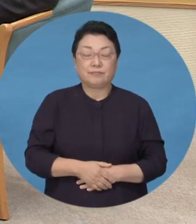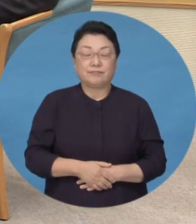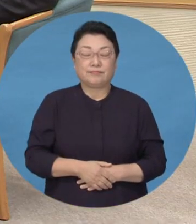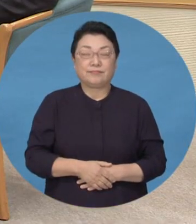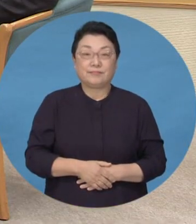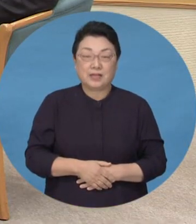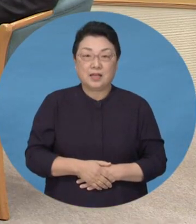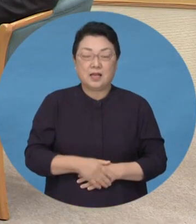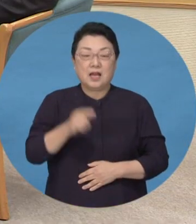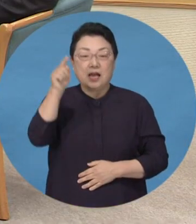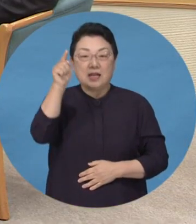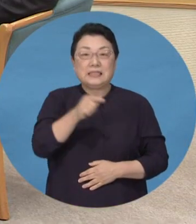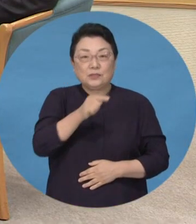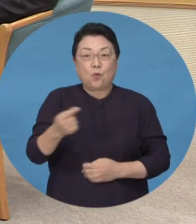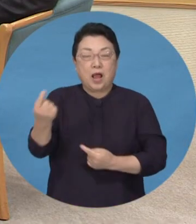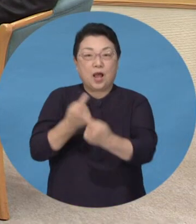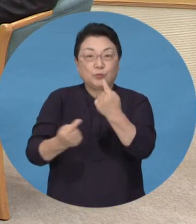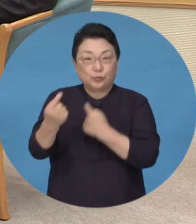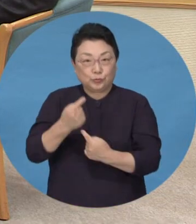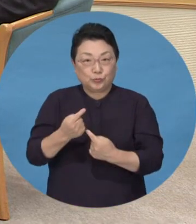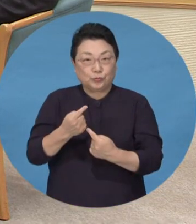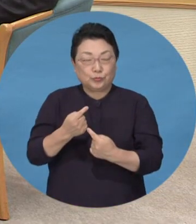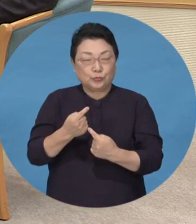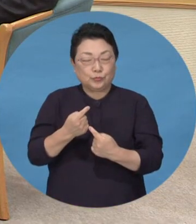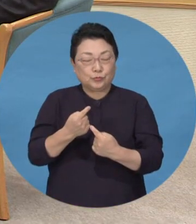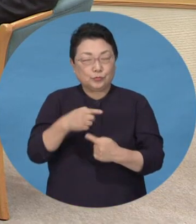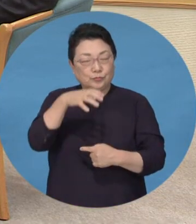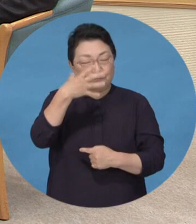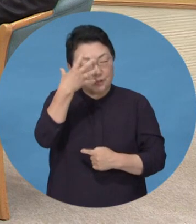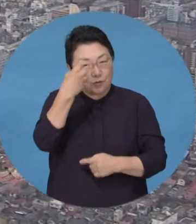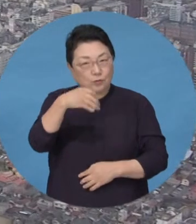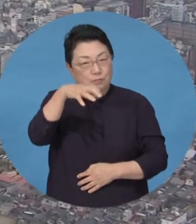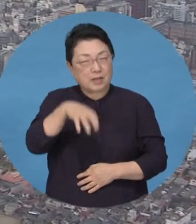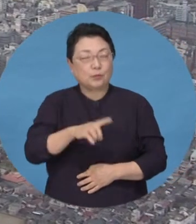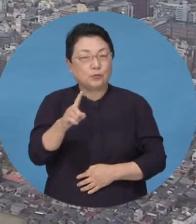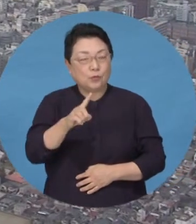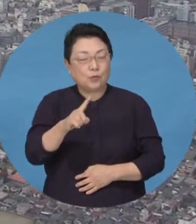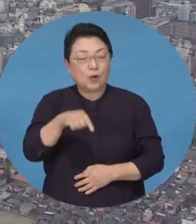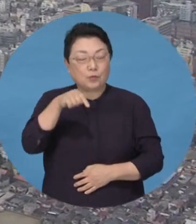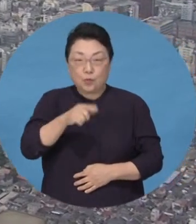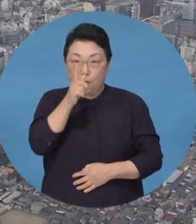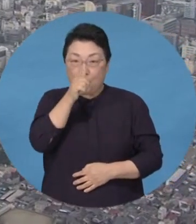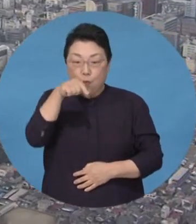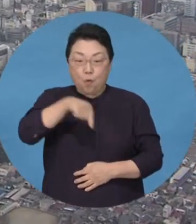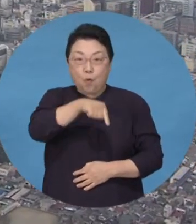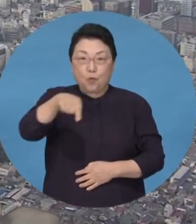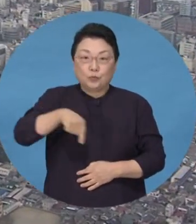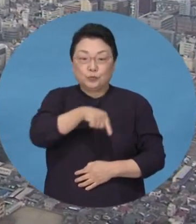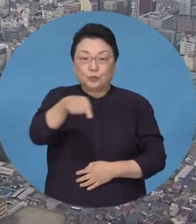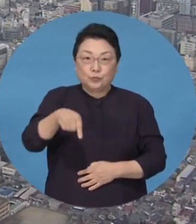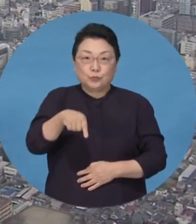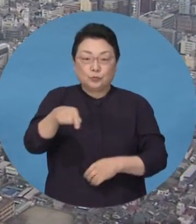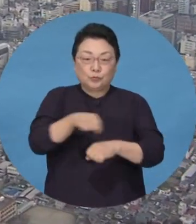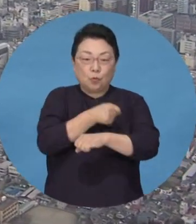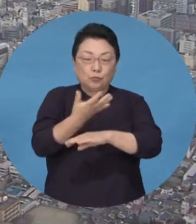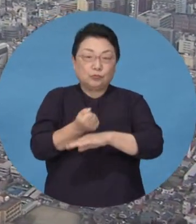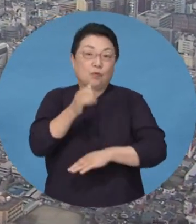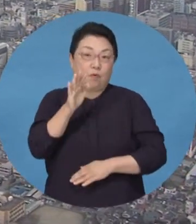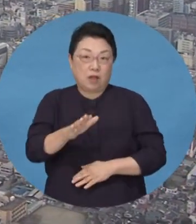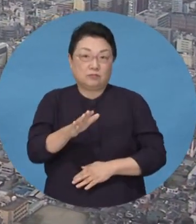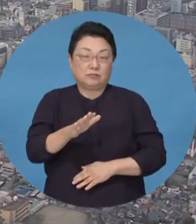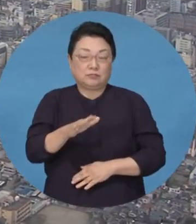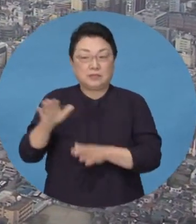意味でまず人に来ていただく理由としてはですねこの山梨県のこの甲府盆地の地理的な特性ですよね